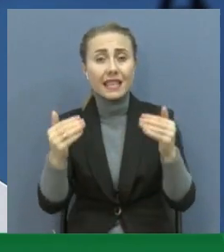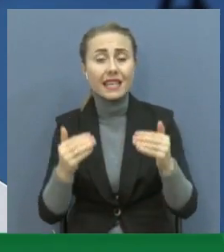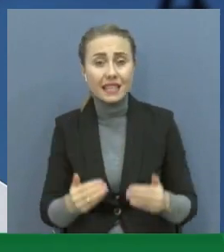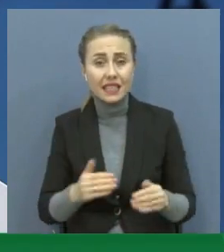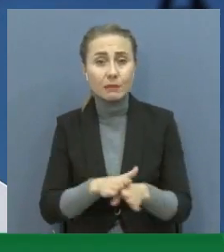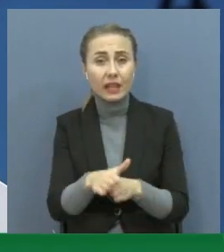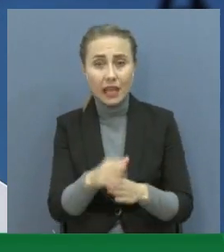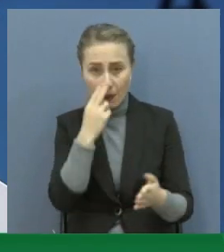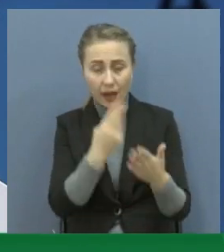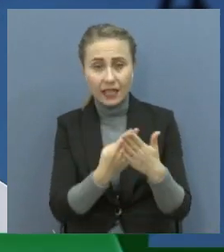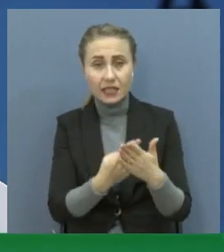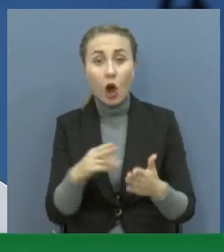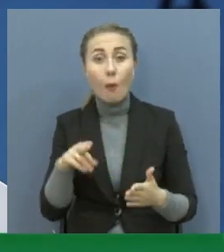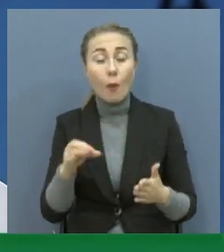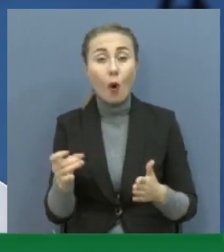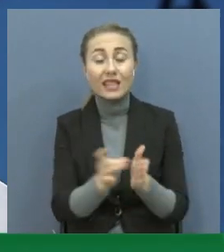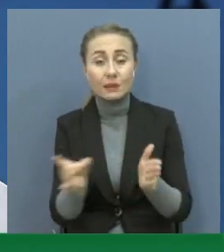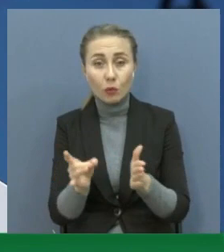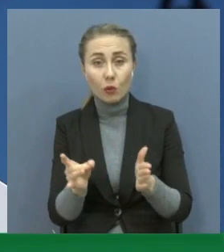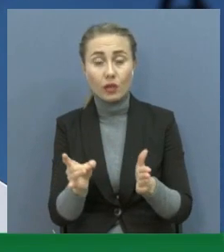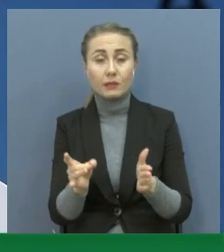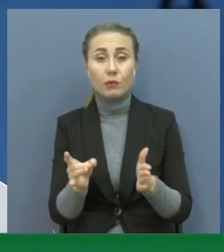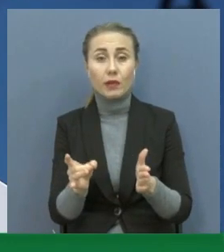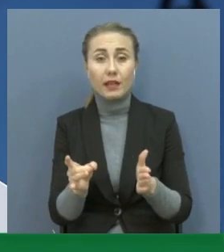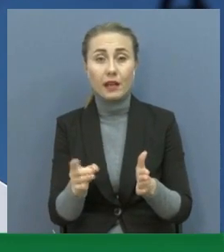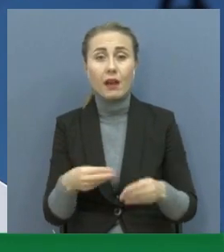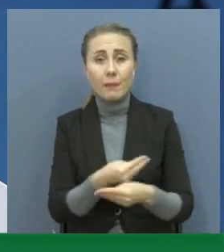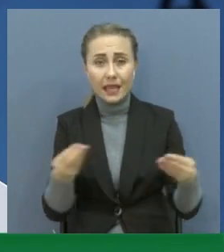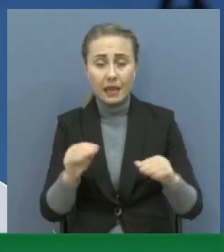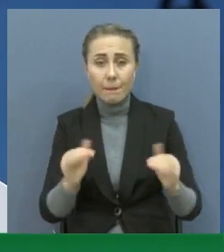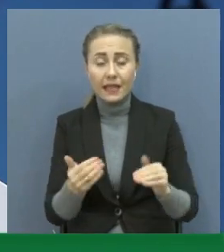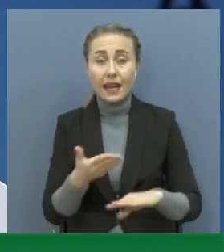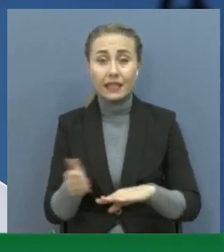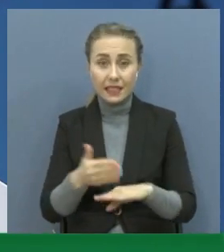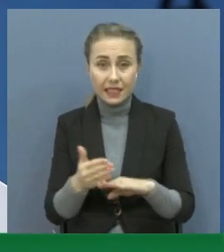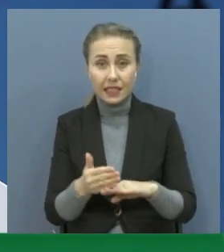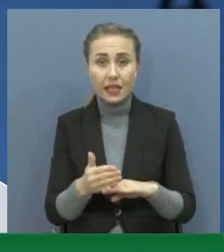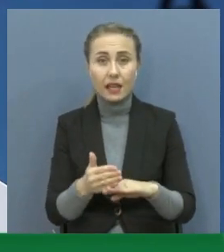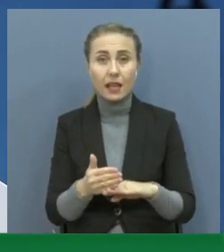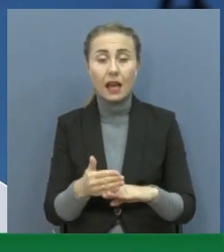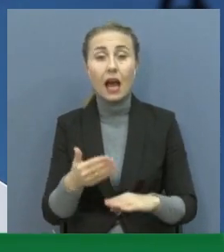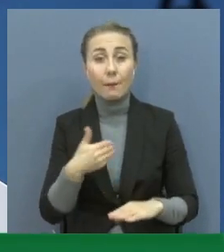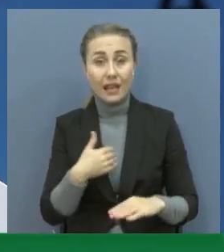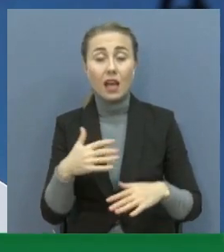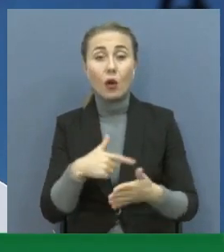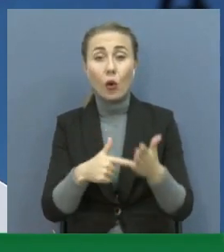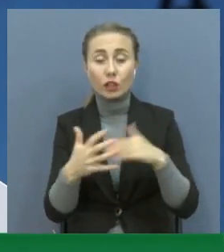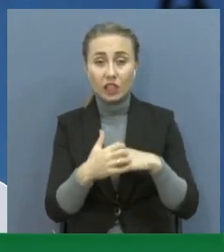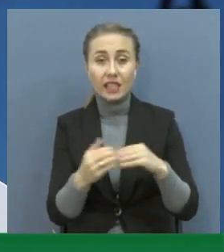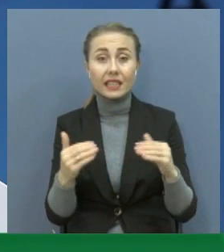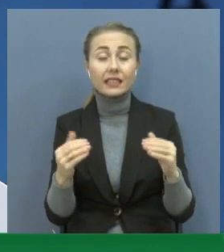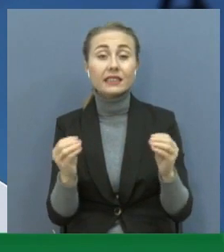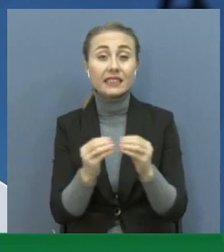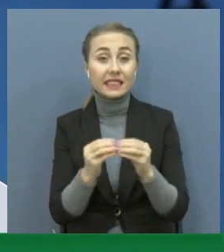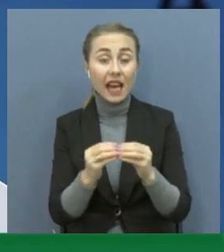исполнение показателей. По республике по выдаче микрокредитов, Ермек Бурнабаевич, мы находимся на 10-й позиции,